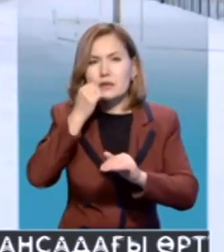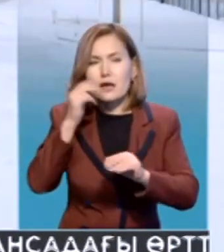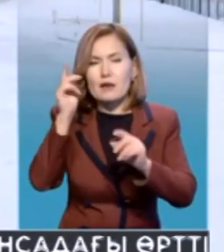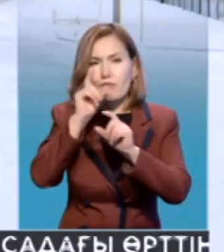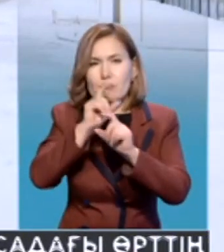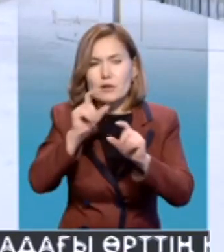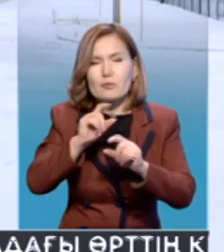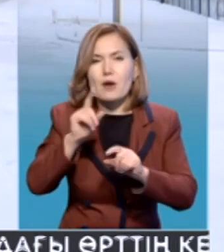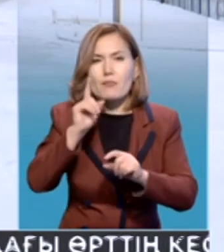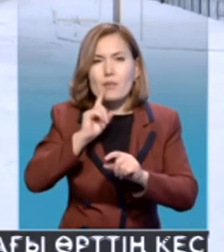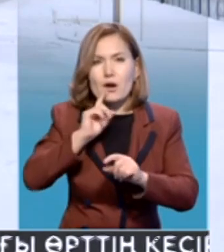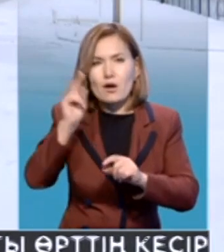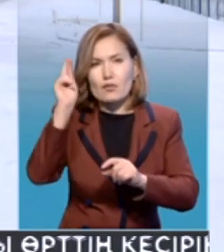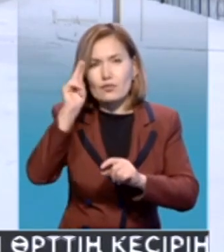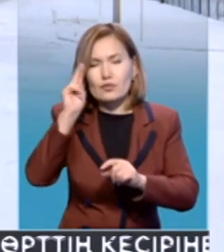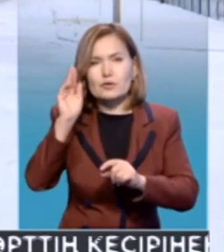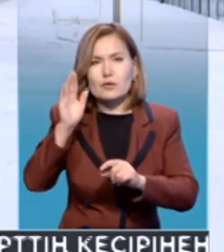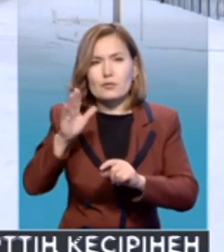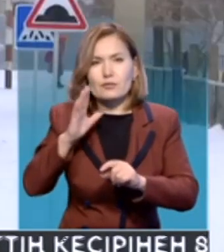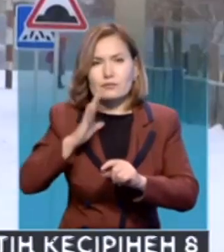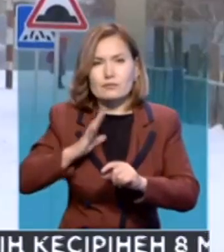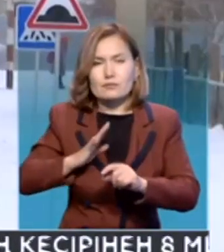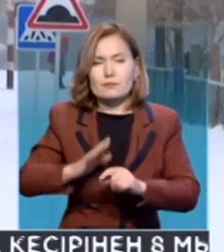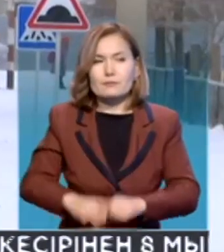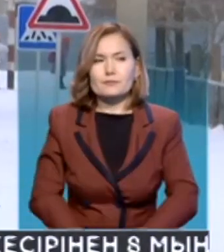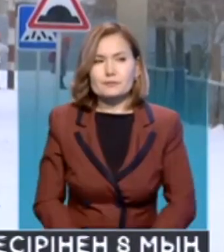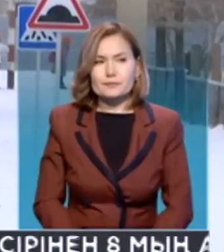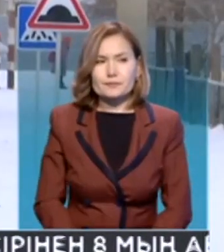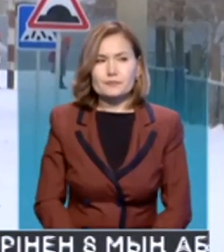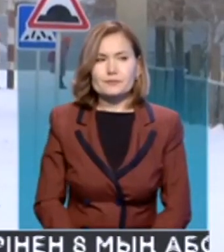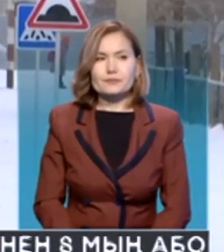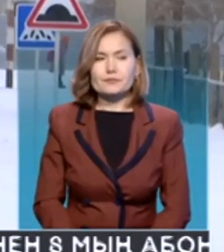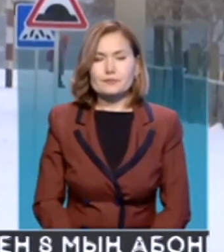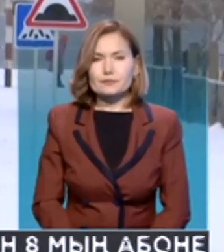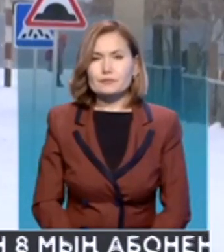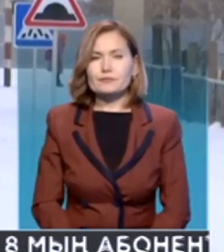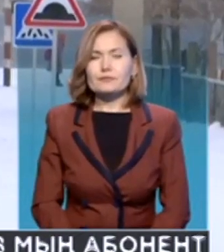тағатсыз күтіп жүр. Руслан Нұрланұлы, Бекзат Сәбитұлы, Қазақстан ұлттық телеарнасы, Қарағанды облысынан.